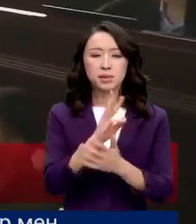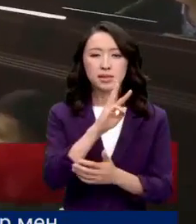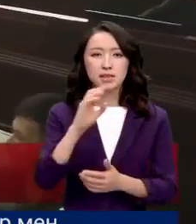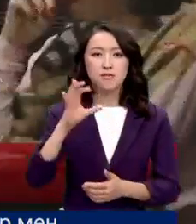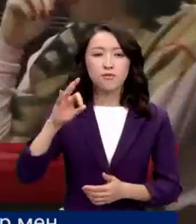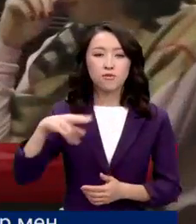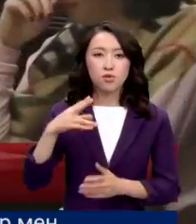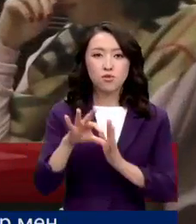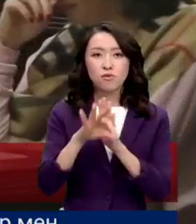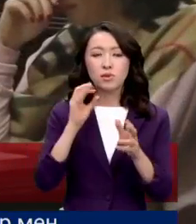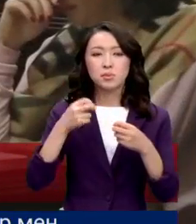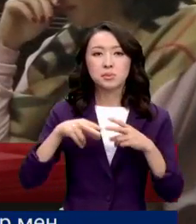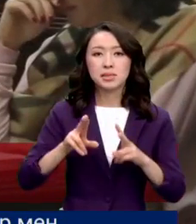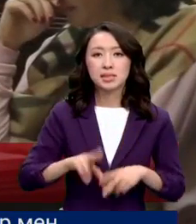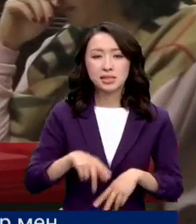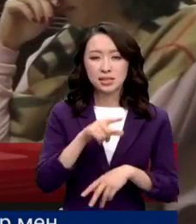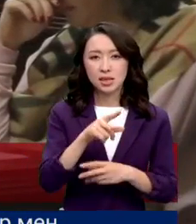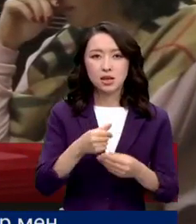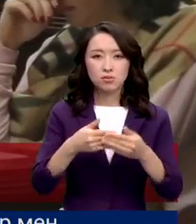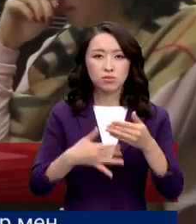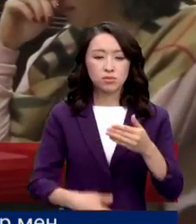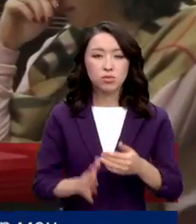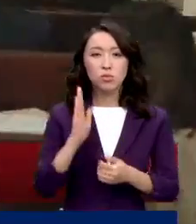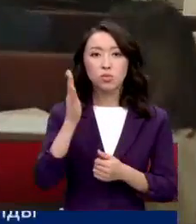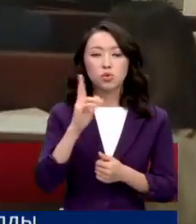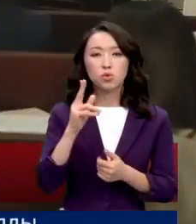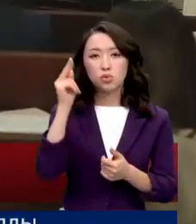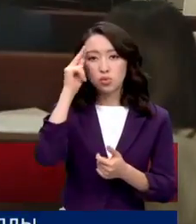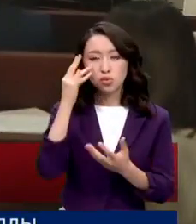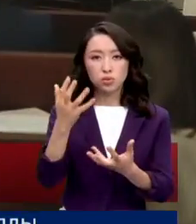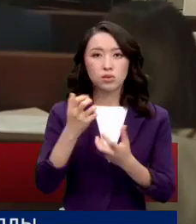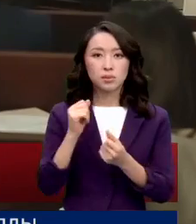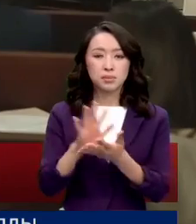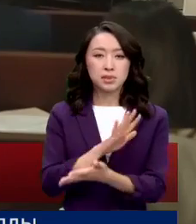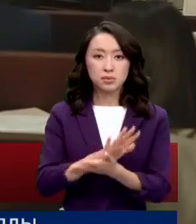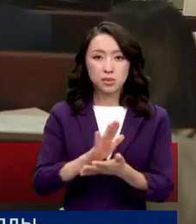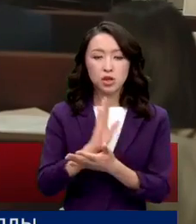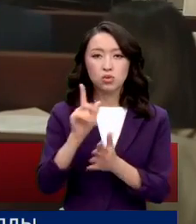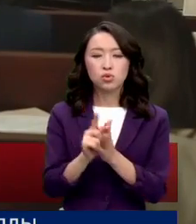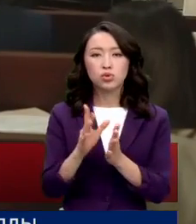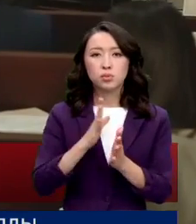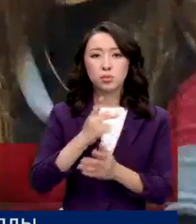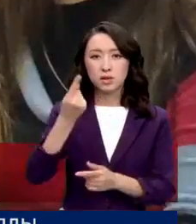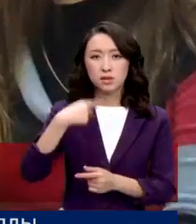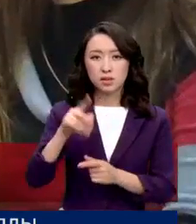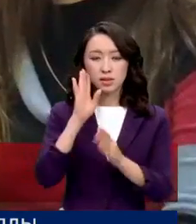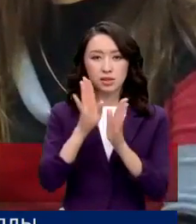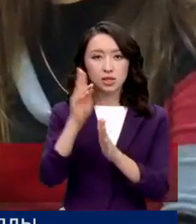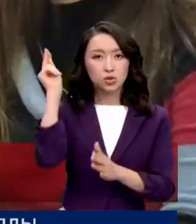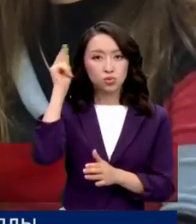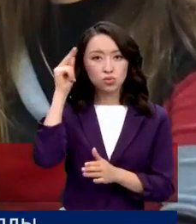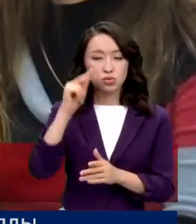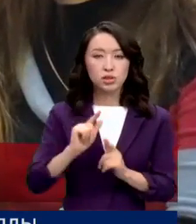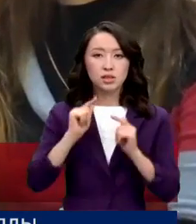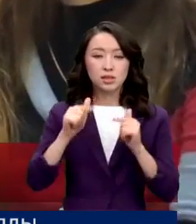фонда. В выборе специальности студентов не ограничили. Будущие грантополучатели должны будут соблюдать академические требования принимающего